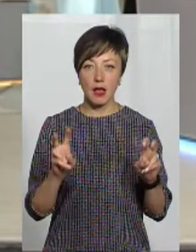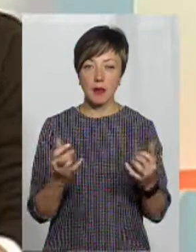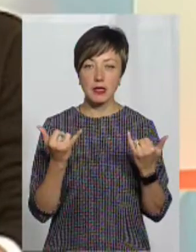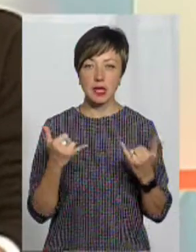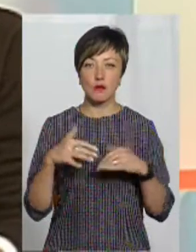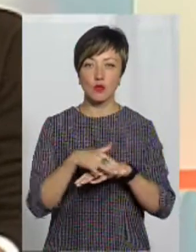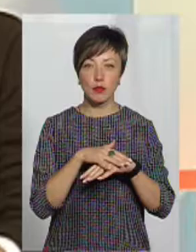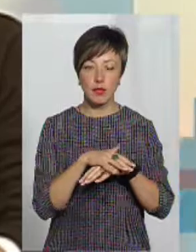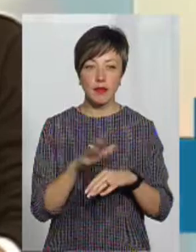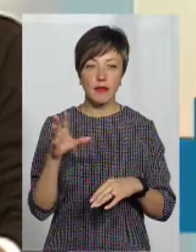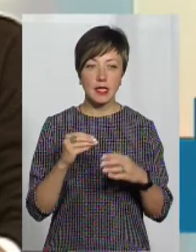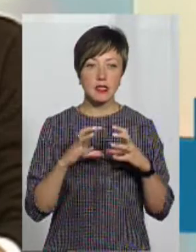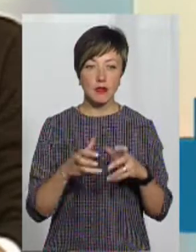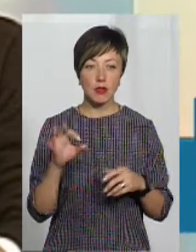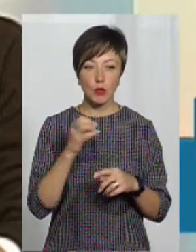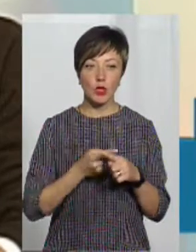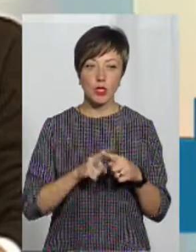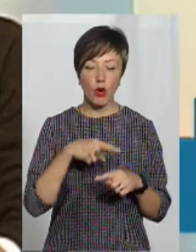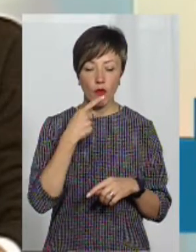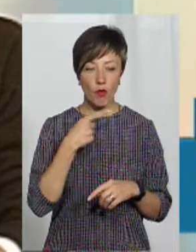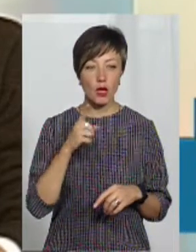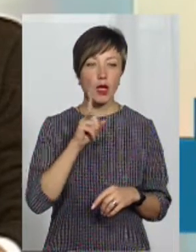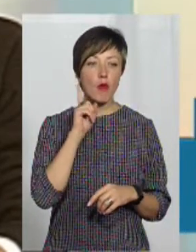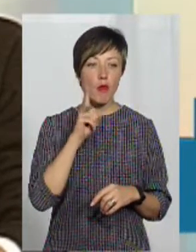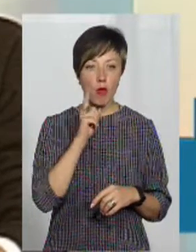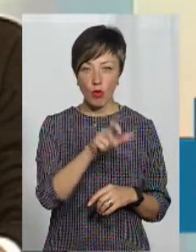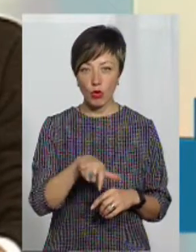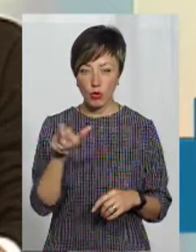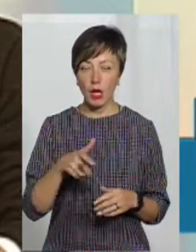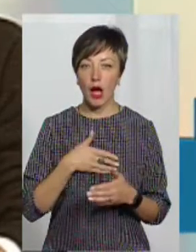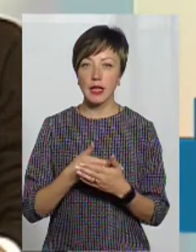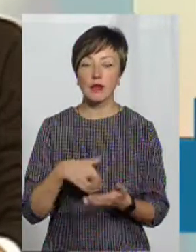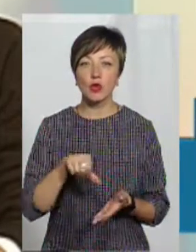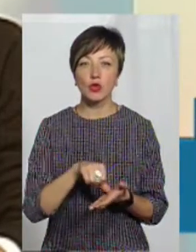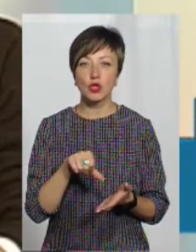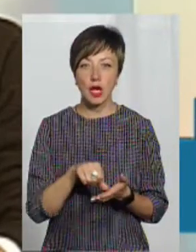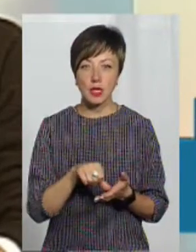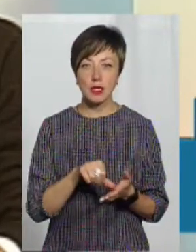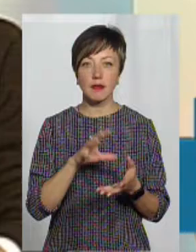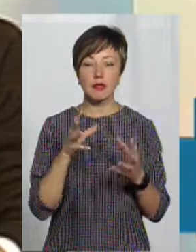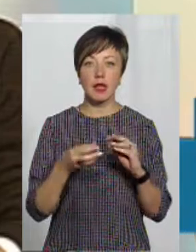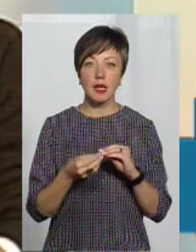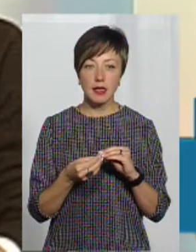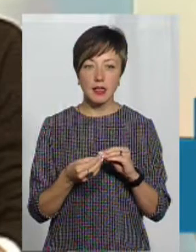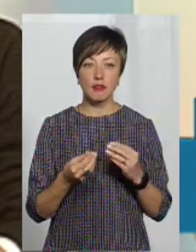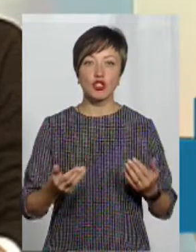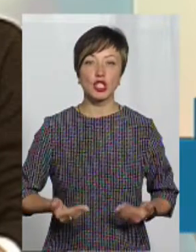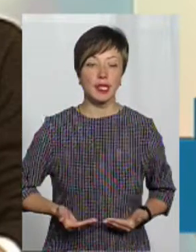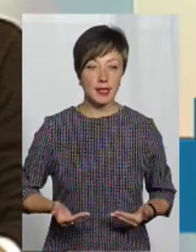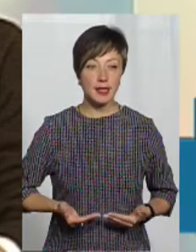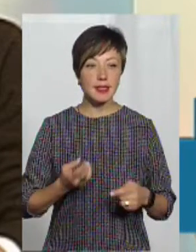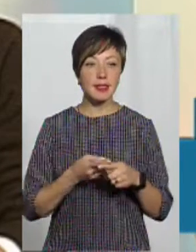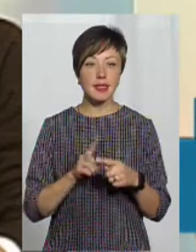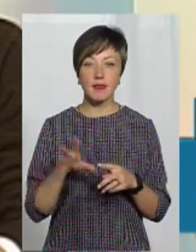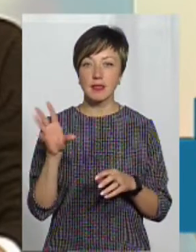суспільстві, взагалі весь світ про це говорить. Звісно, молодь, як активні учасники взагалі в житті,